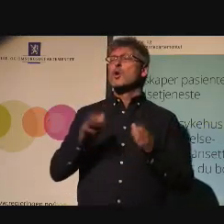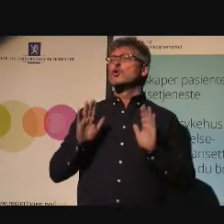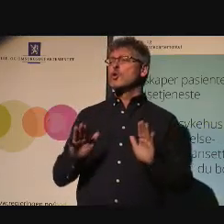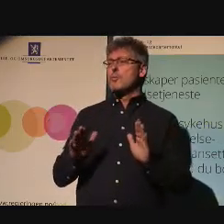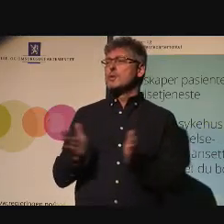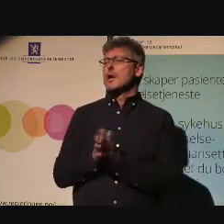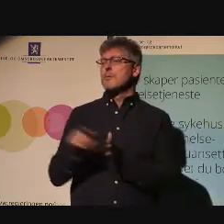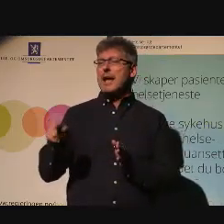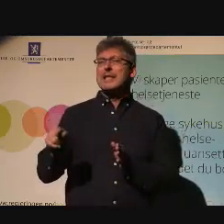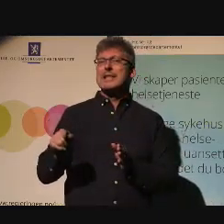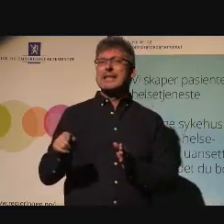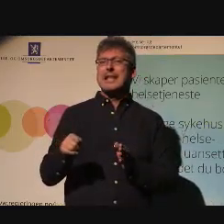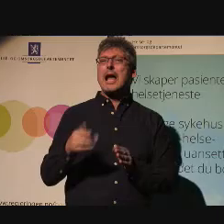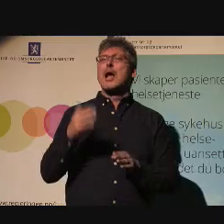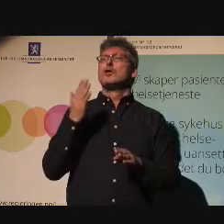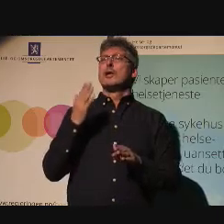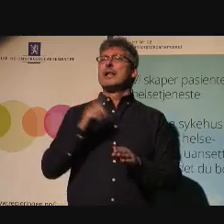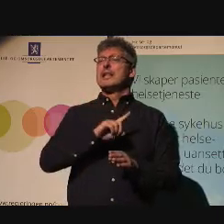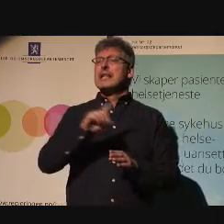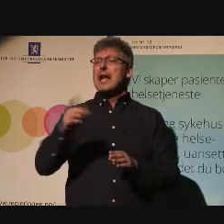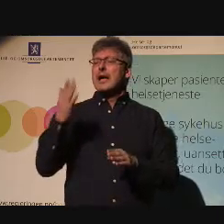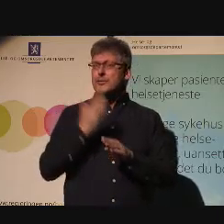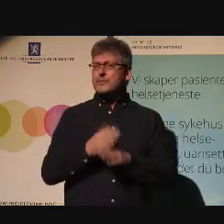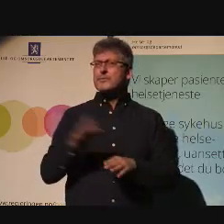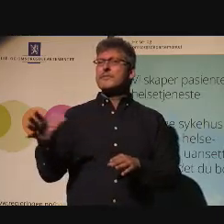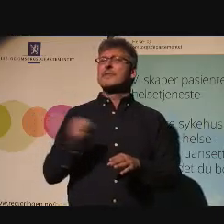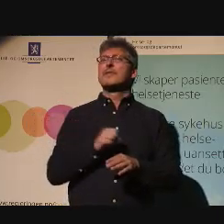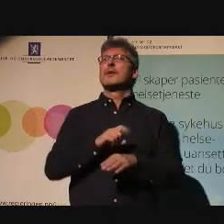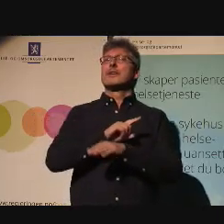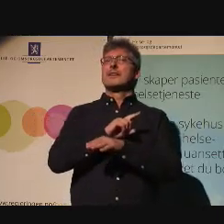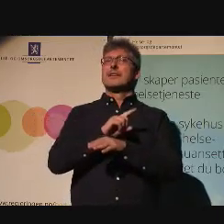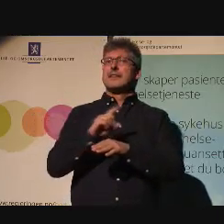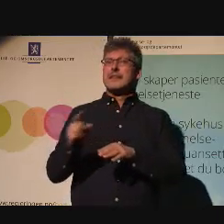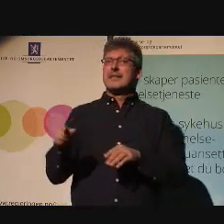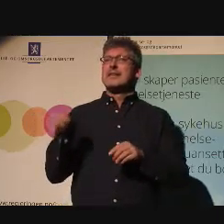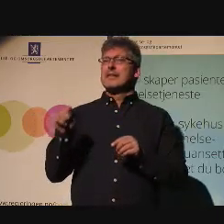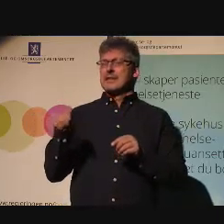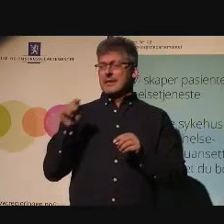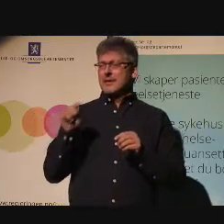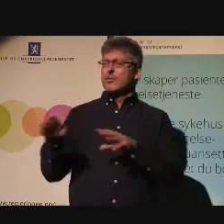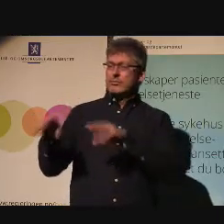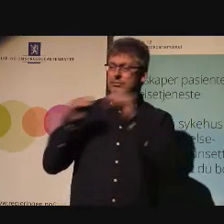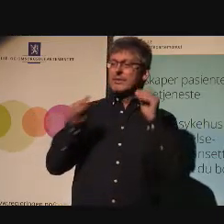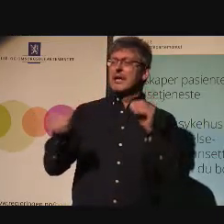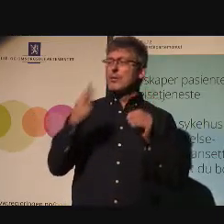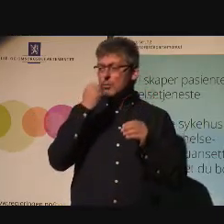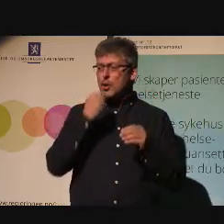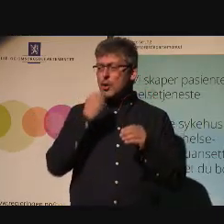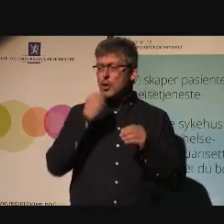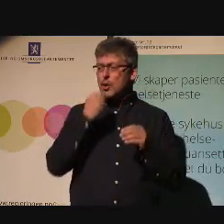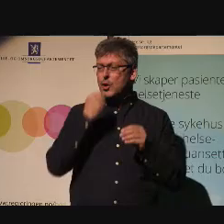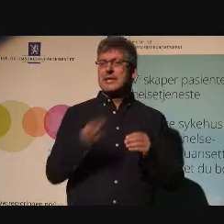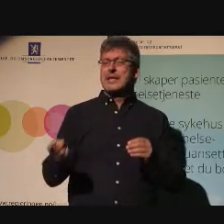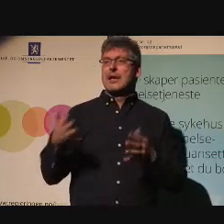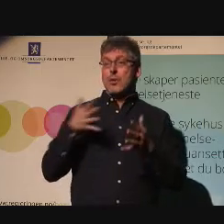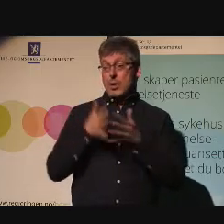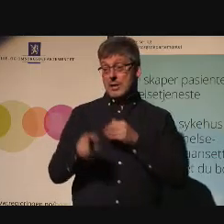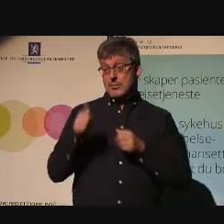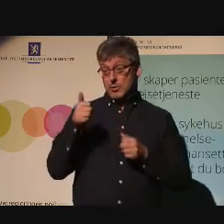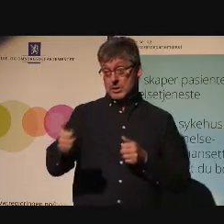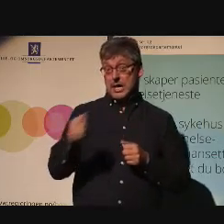nok, til at en fikk tag i det som hun prøvde å formidle. Og gjennom det Ida selv har